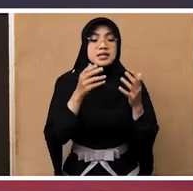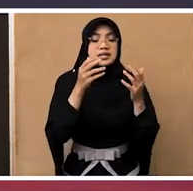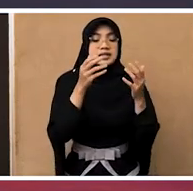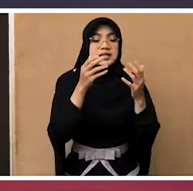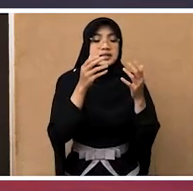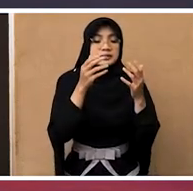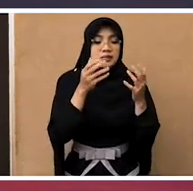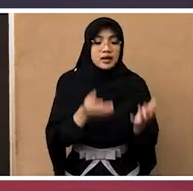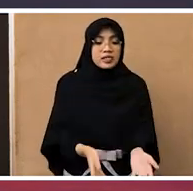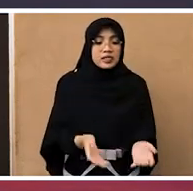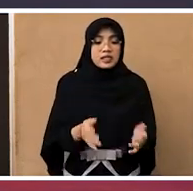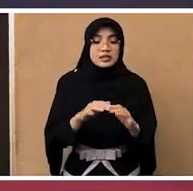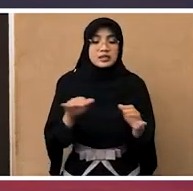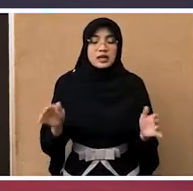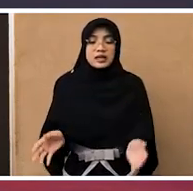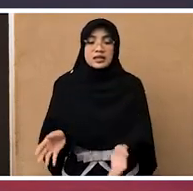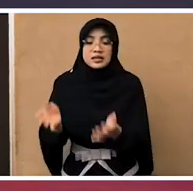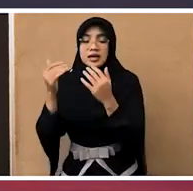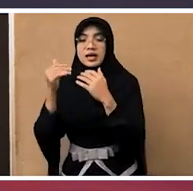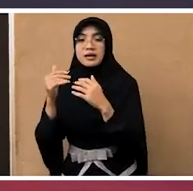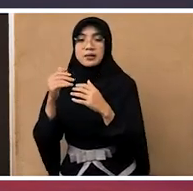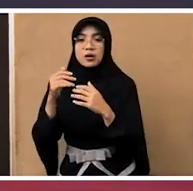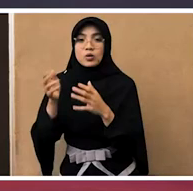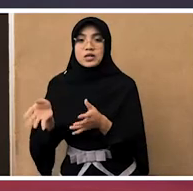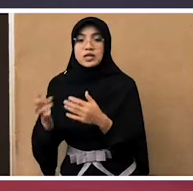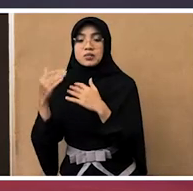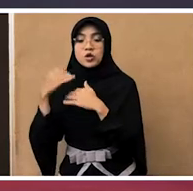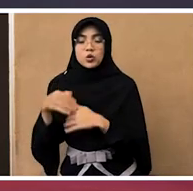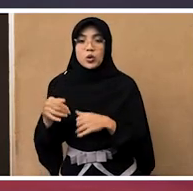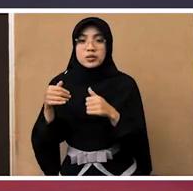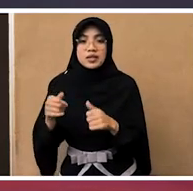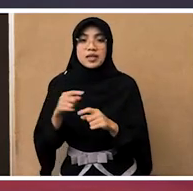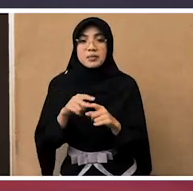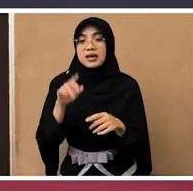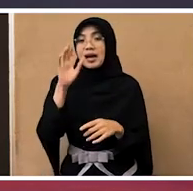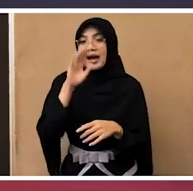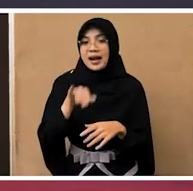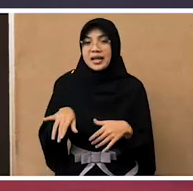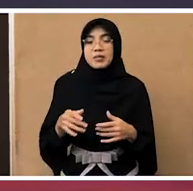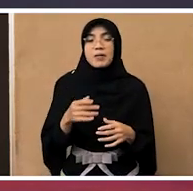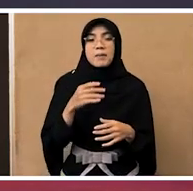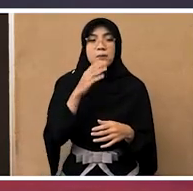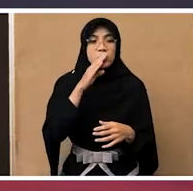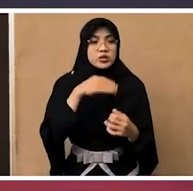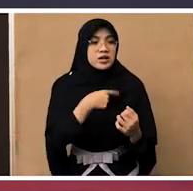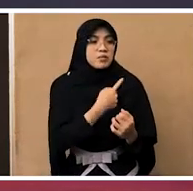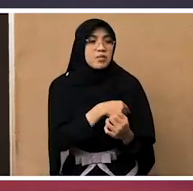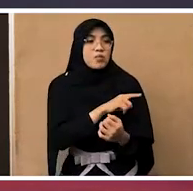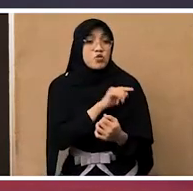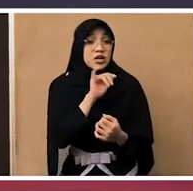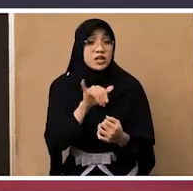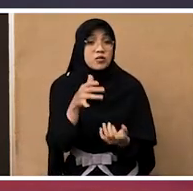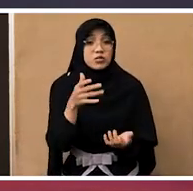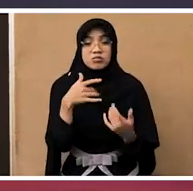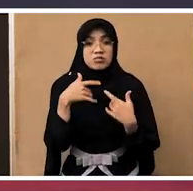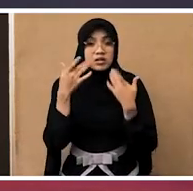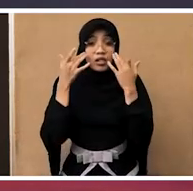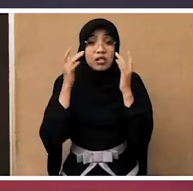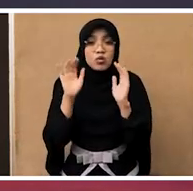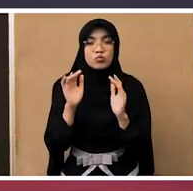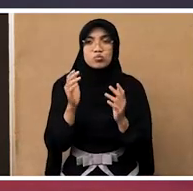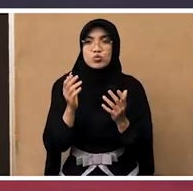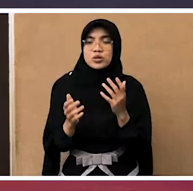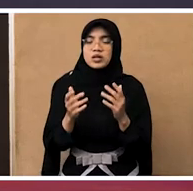Jadi kalau ringan itu mampu bertanggung jawab Tapi anehnya dia mampu karena dia mungkin nggak tahu apakah